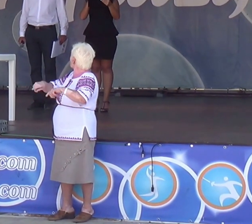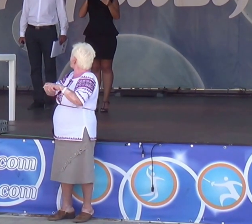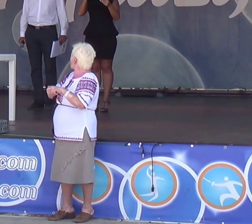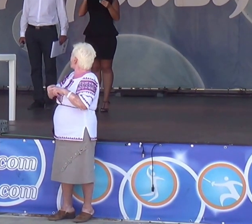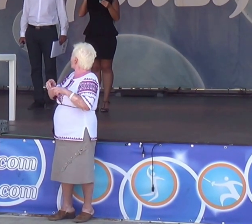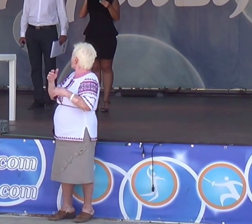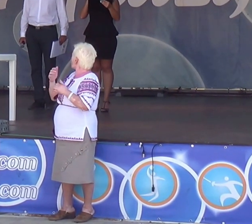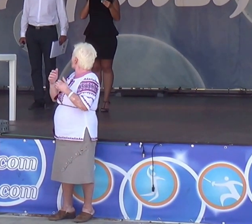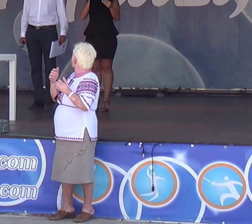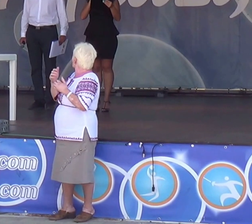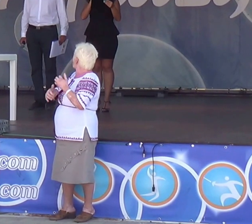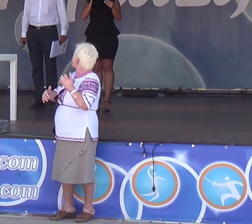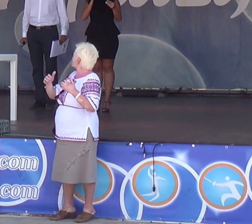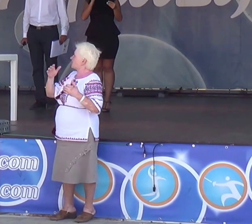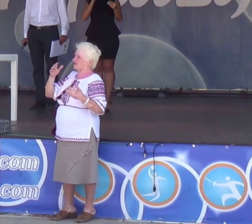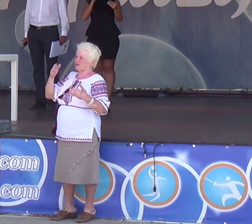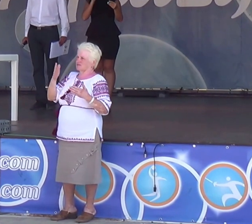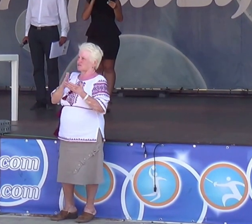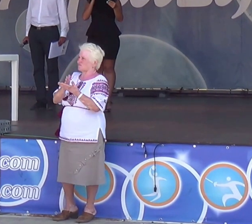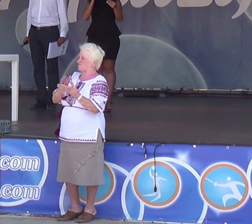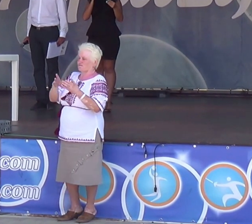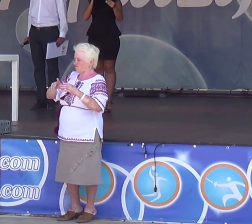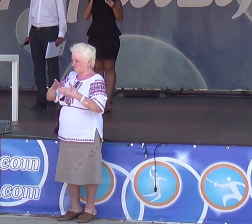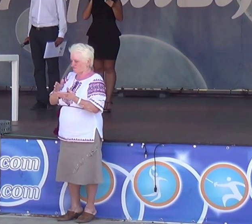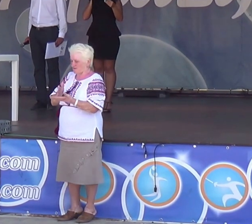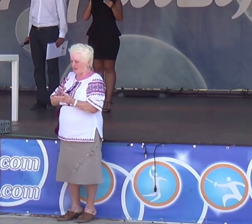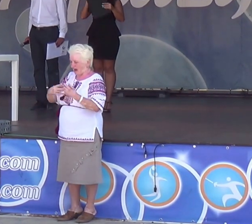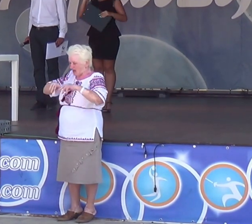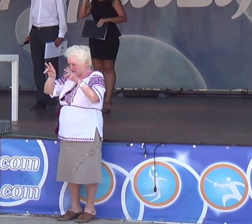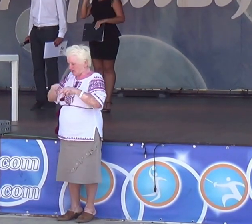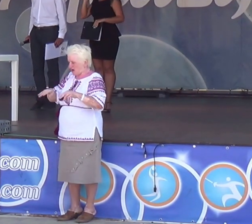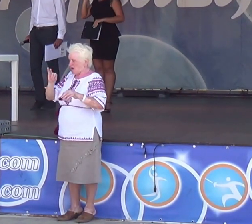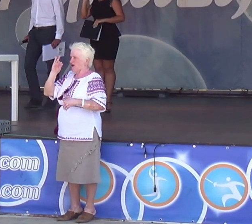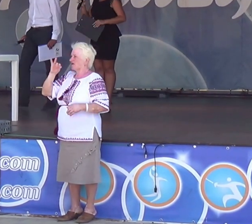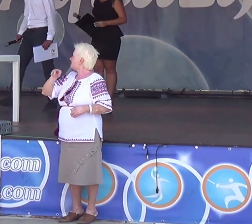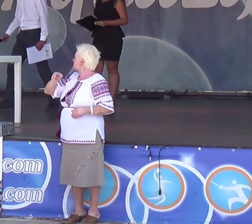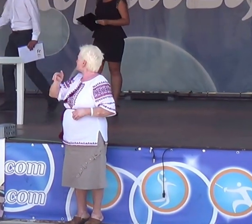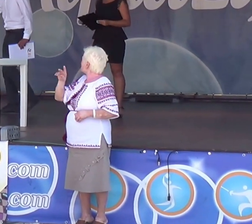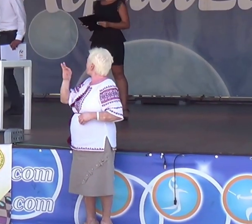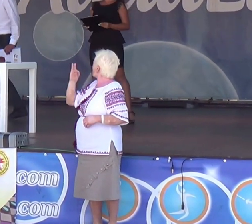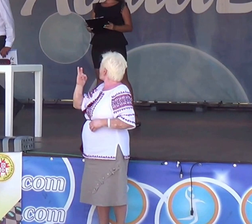ДСД, вице-президента Федерации шашек Украины Ивана Ипницкого.